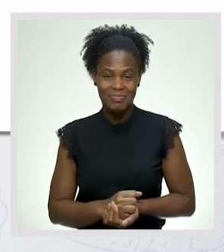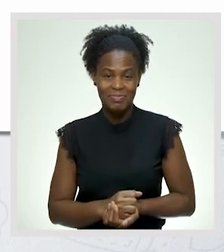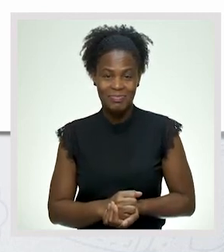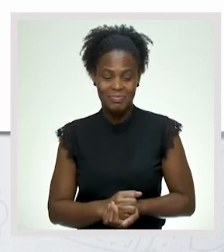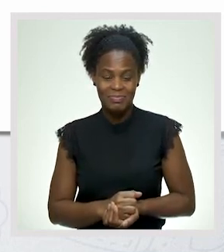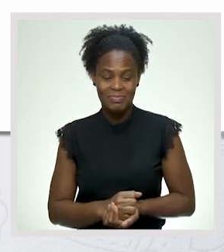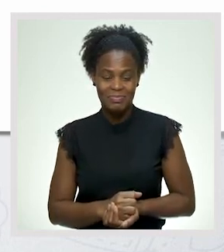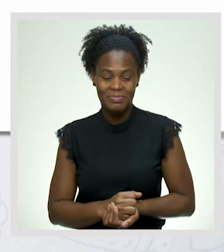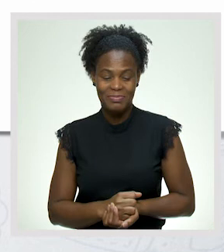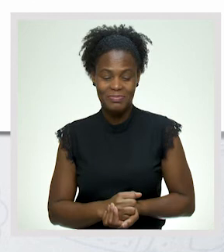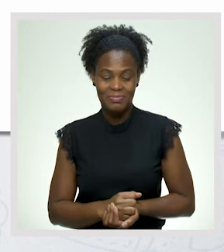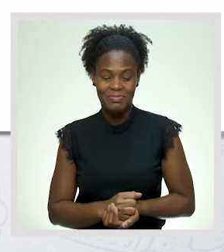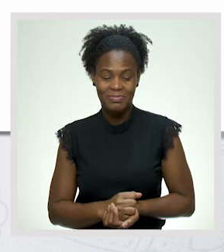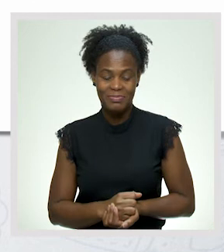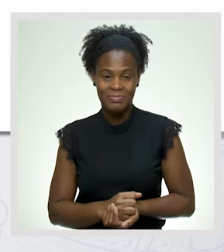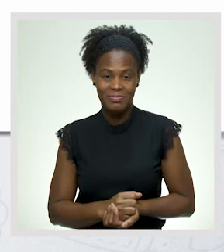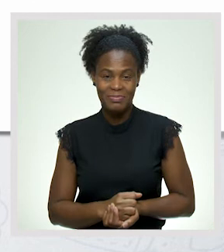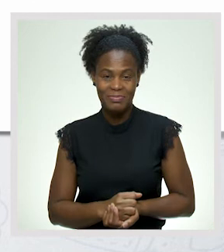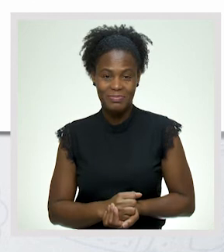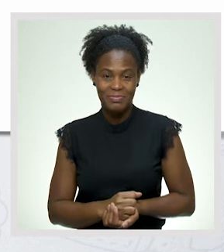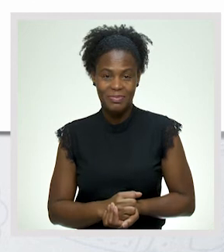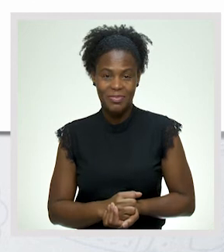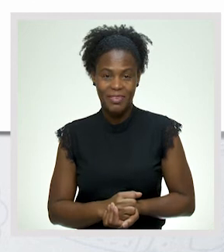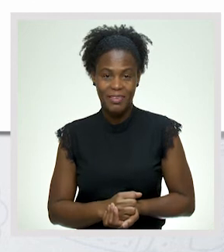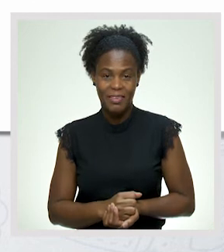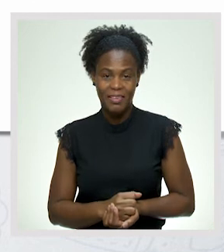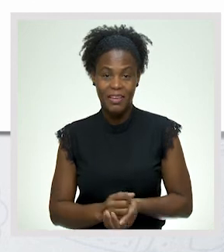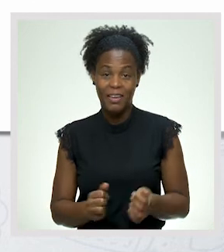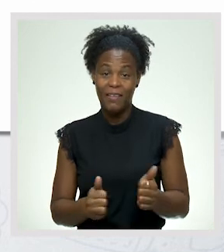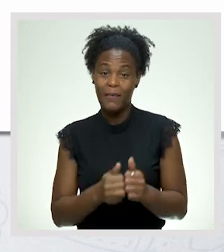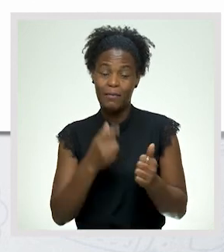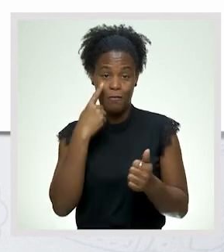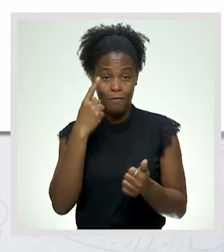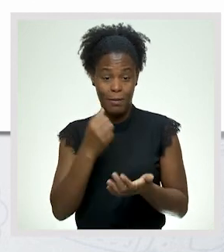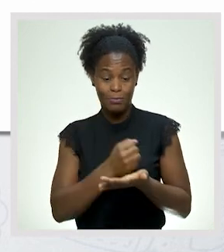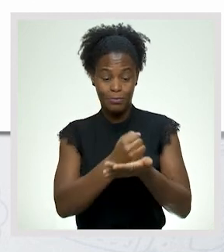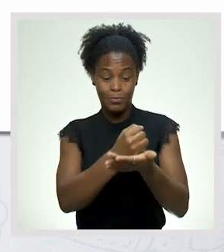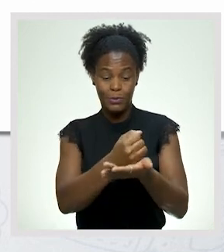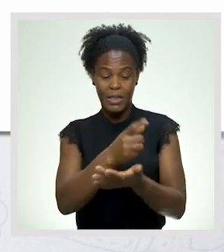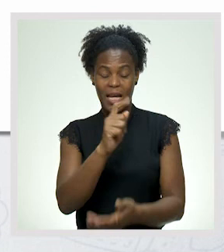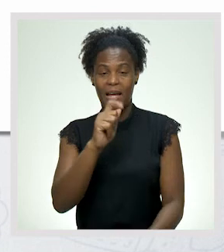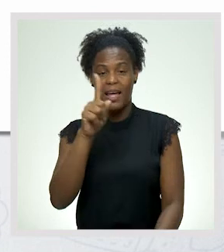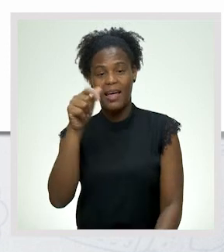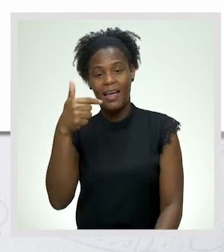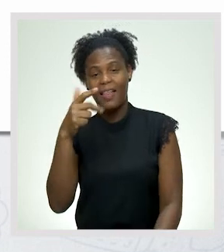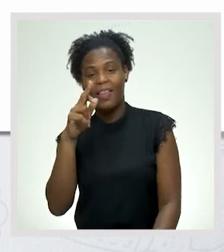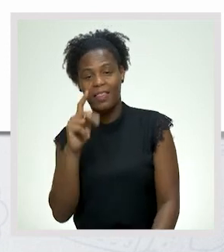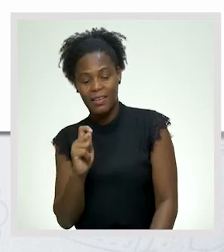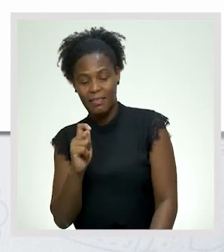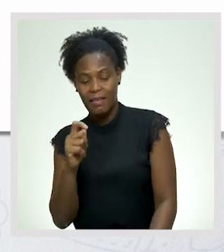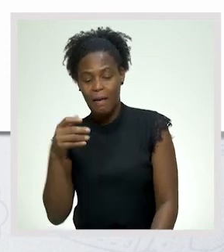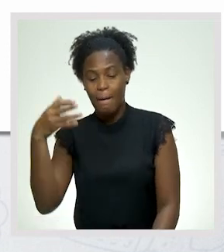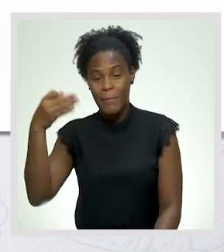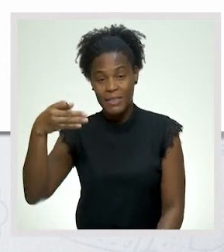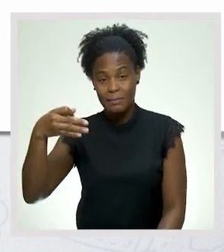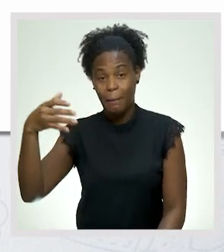c'est bon? Maintenant, avec l'auxiliaire être, le participe passé